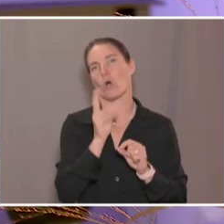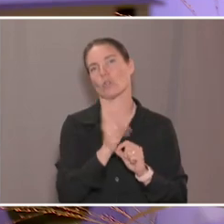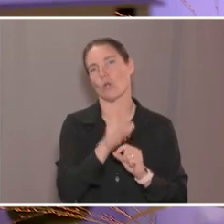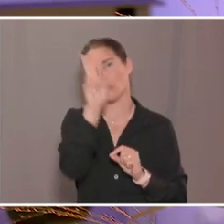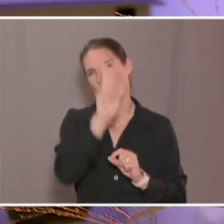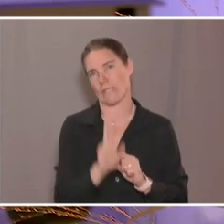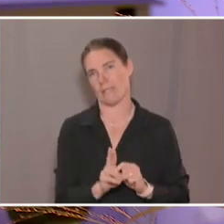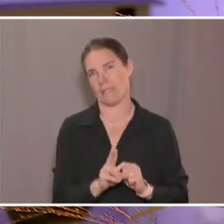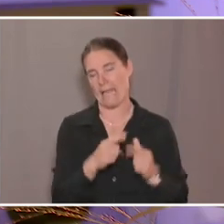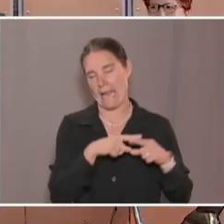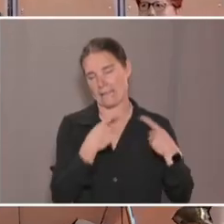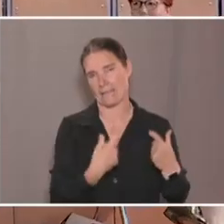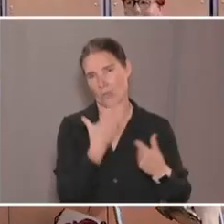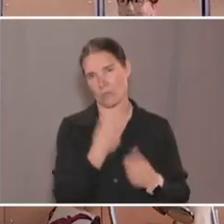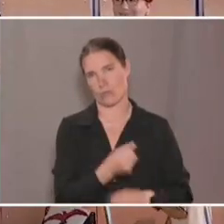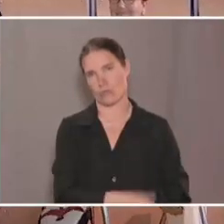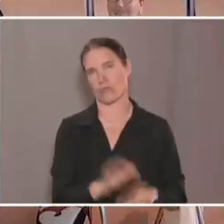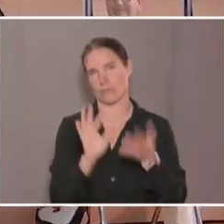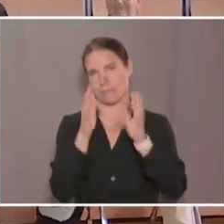Herzlichen Glückwunsch.